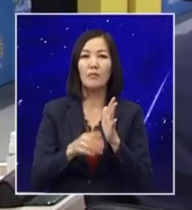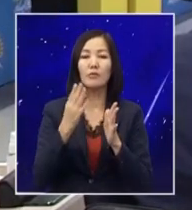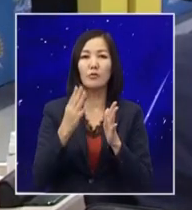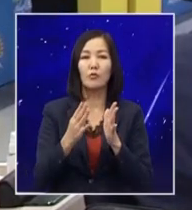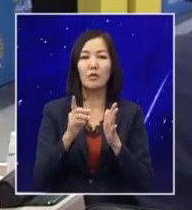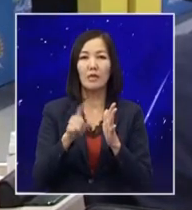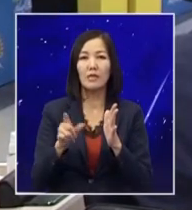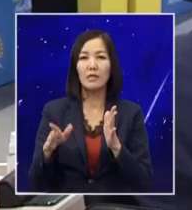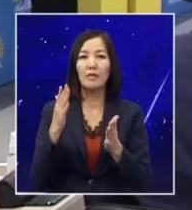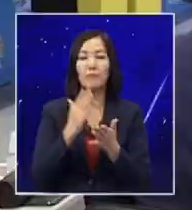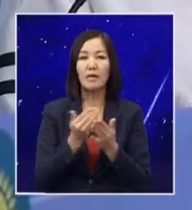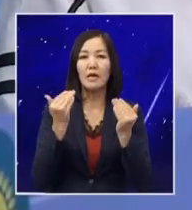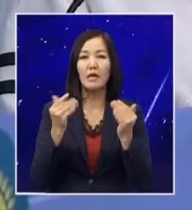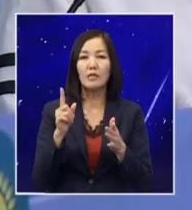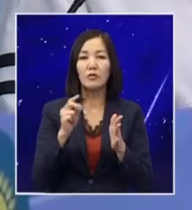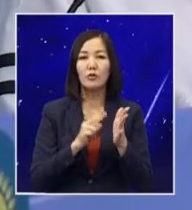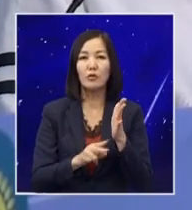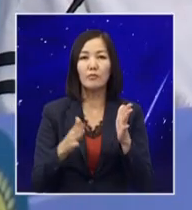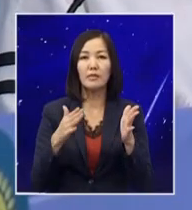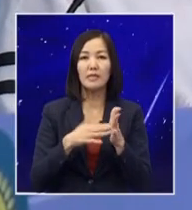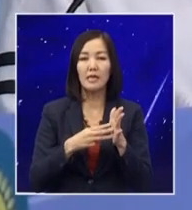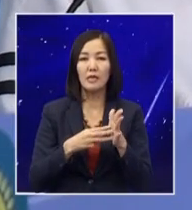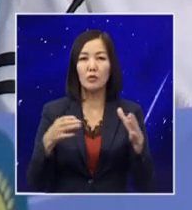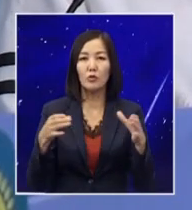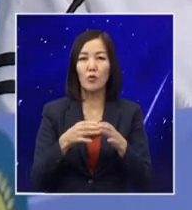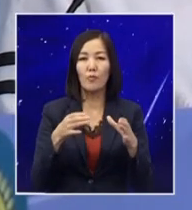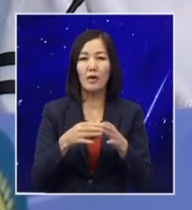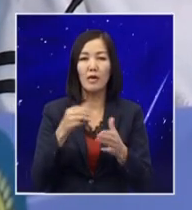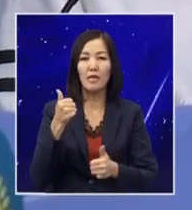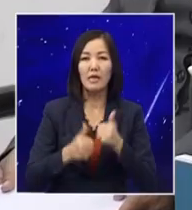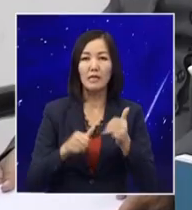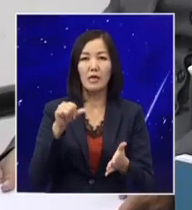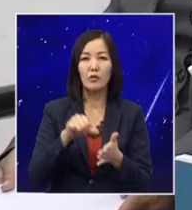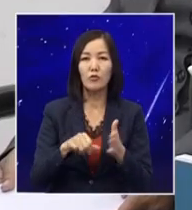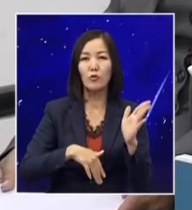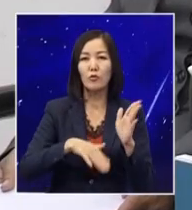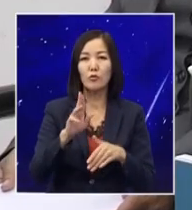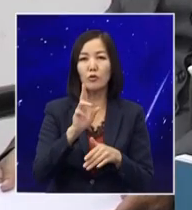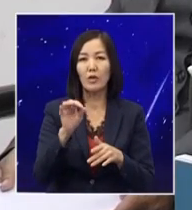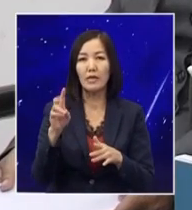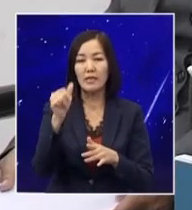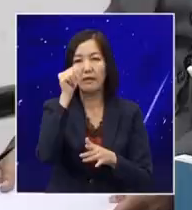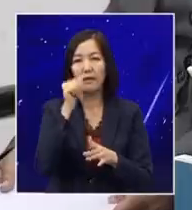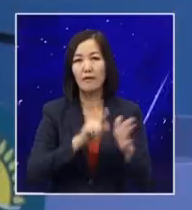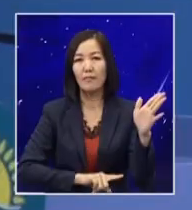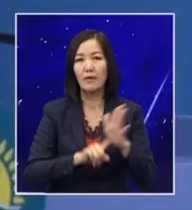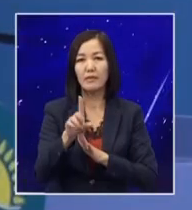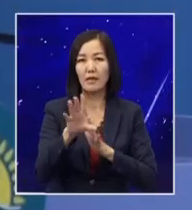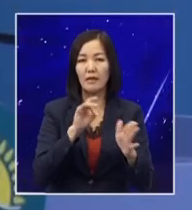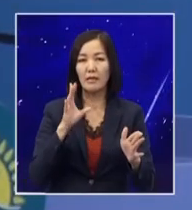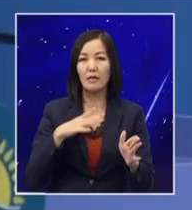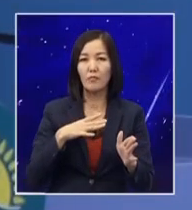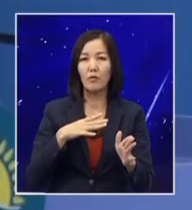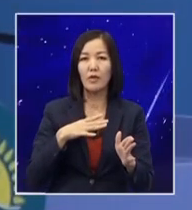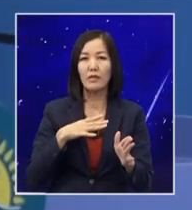Қазір 178 топта пікірсайысқа түсіп бақ сынауда. Үздіктері қазан айының басында анықталатын болады. Осы тұста өңір